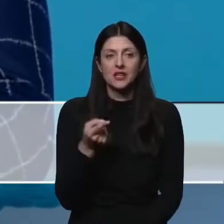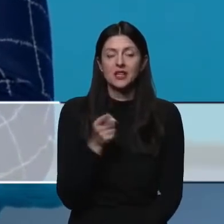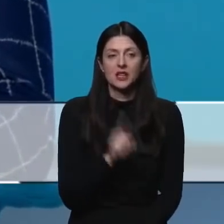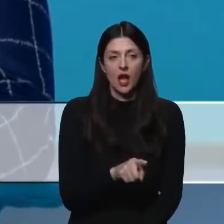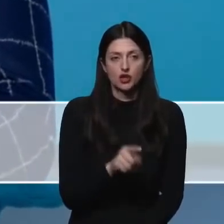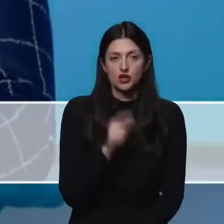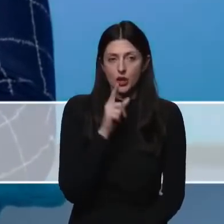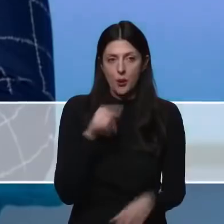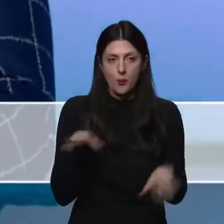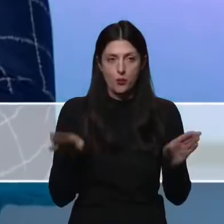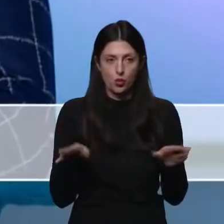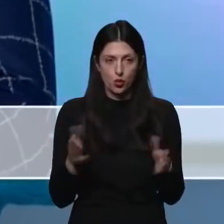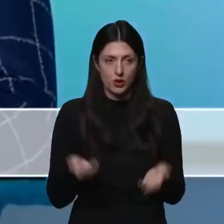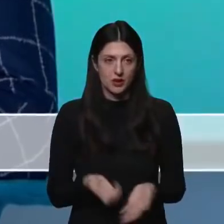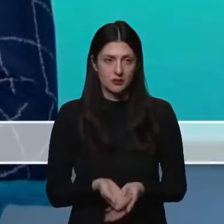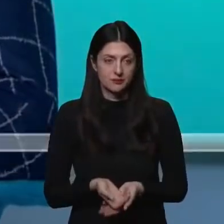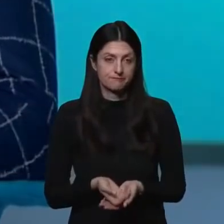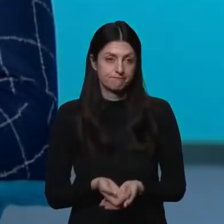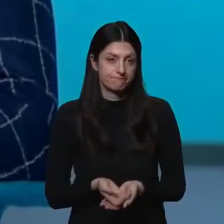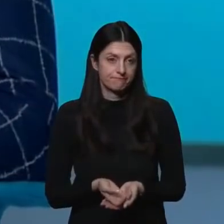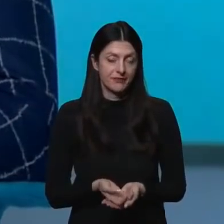Высокоинтеллигентный человек, интеллектуал.